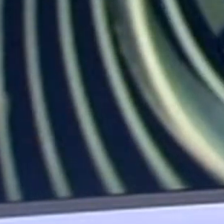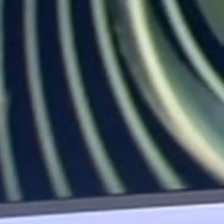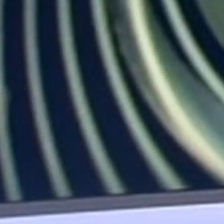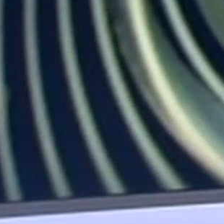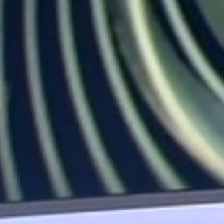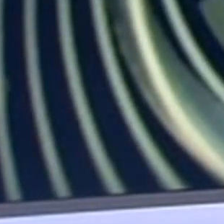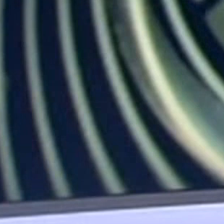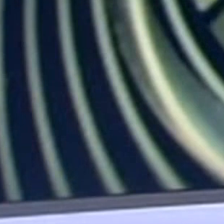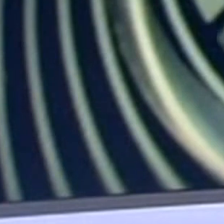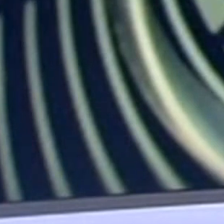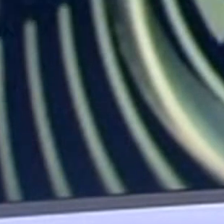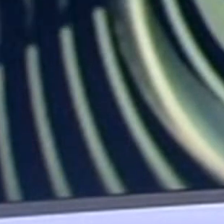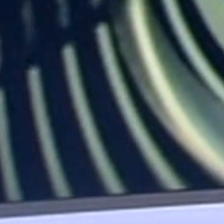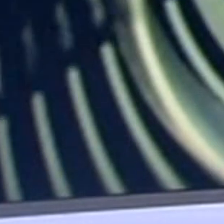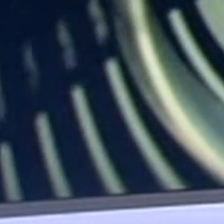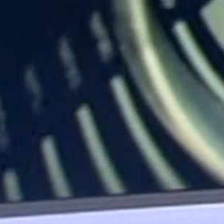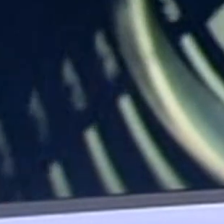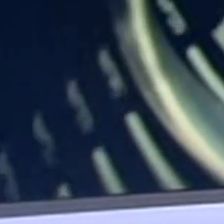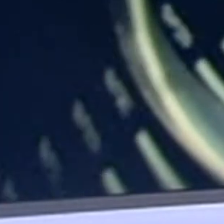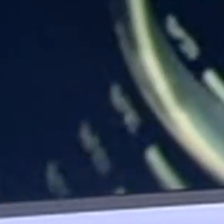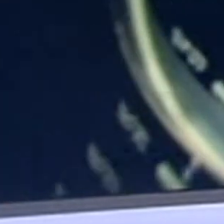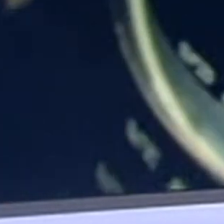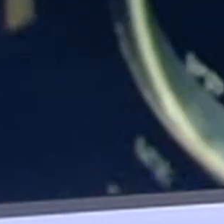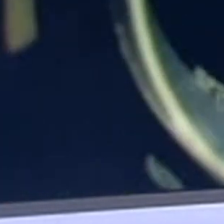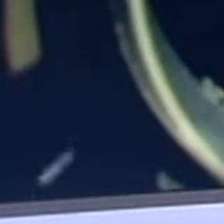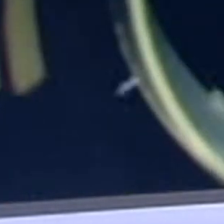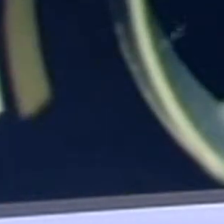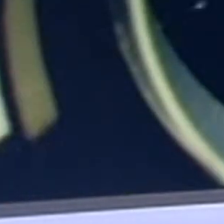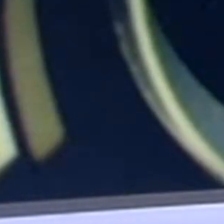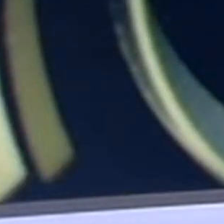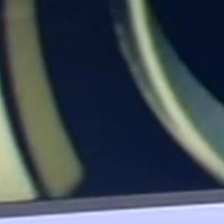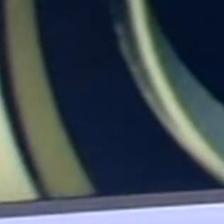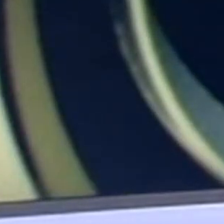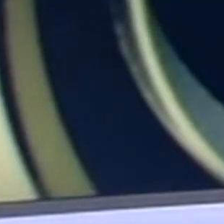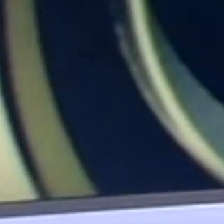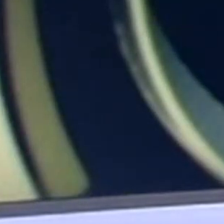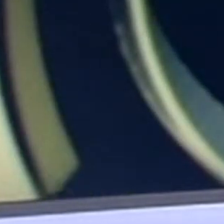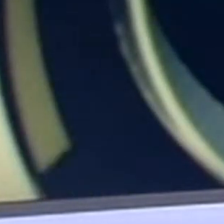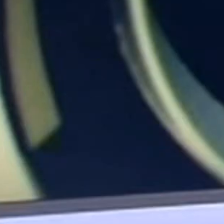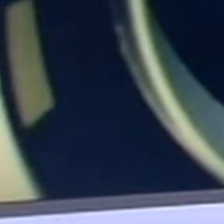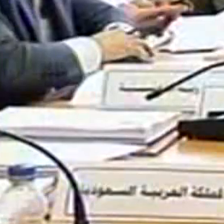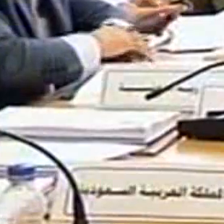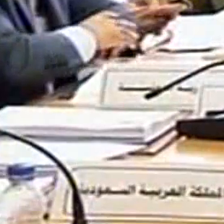المختصة في مقدمتها مشروع الدليل الجمركي العربي الموحد.